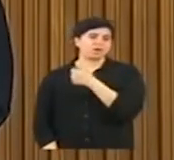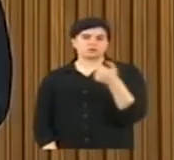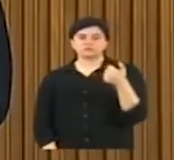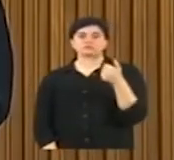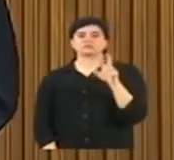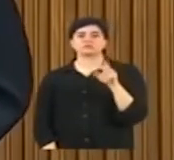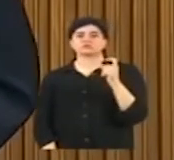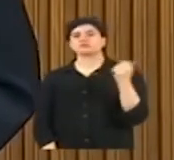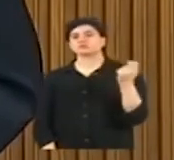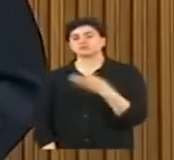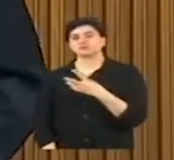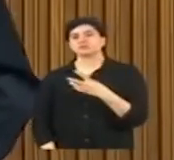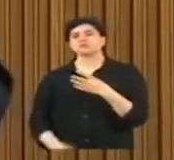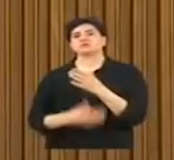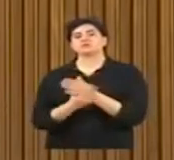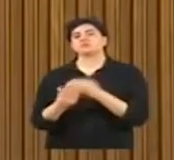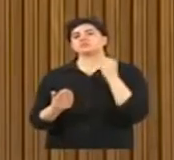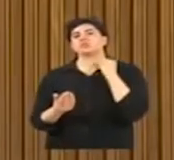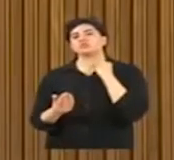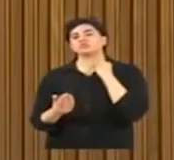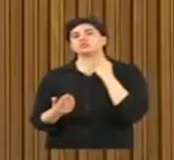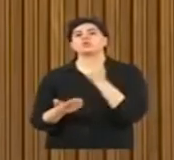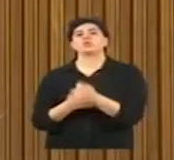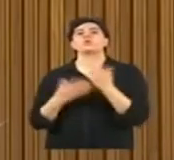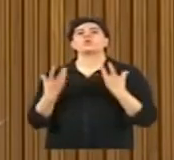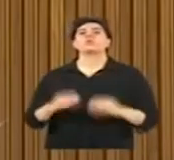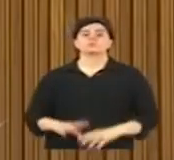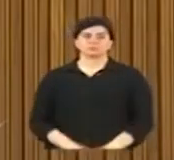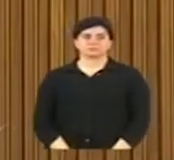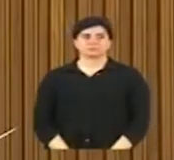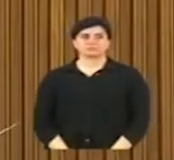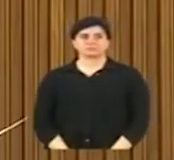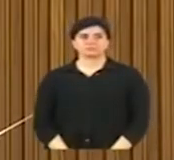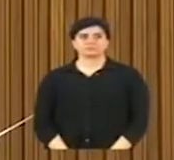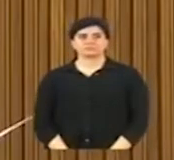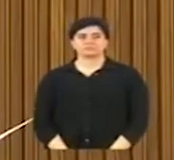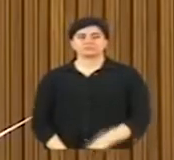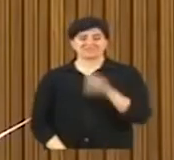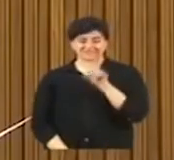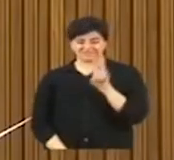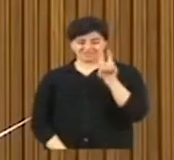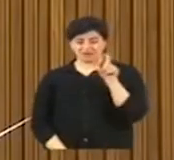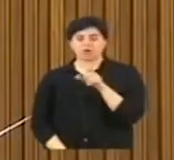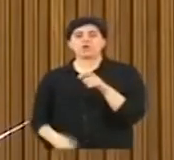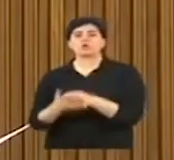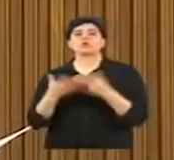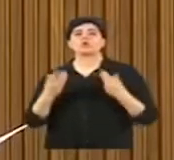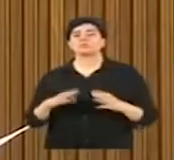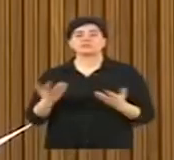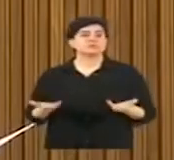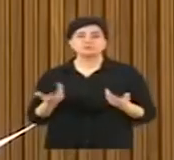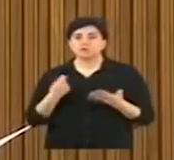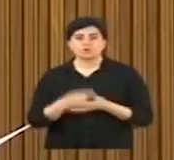189.639 kişi kredi kartını borcunu ödeyemedi bankalara. Sadece ilk iki ayda. Nasıl